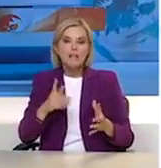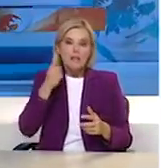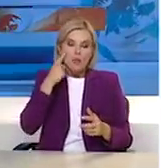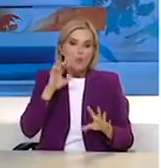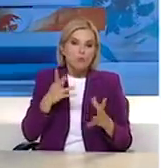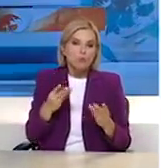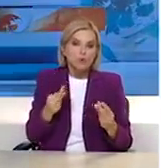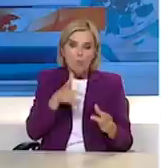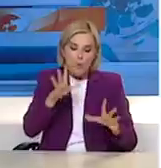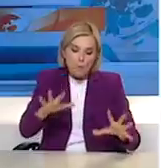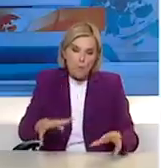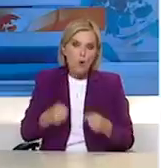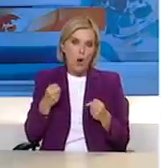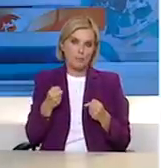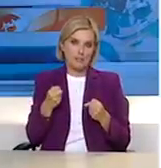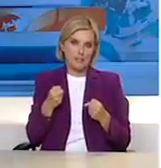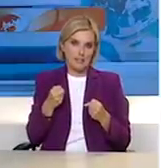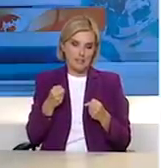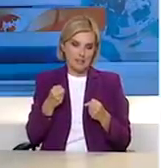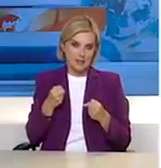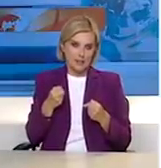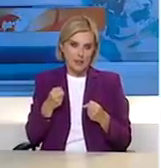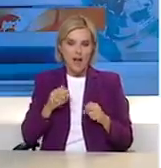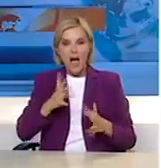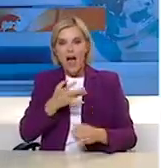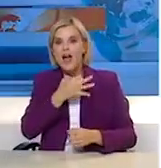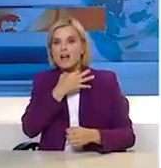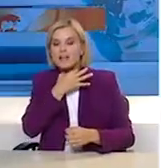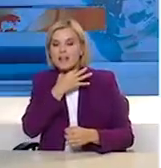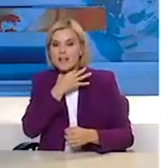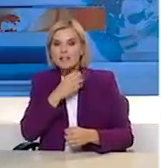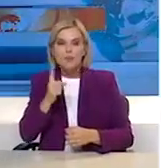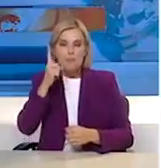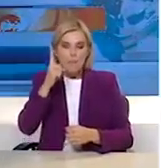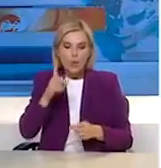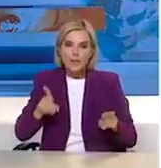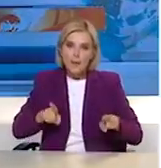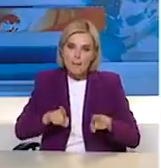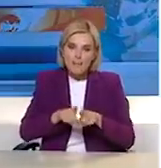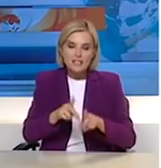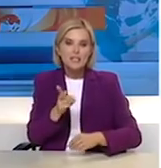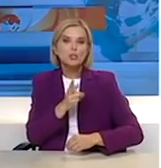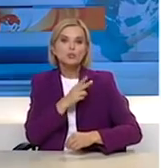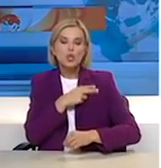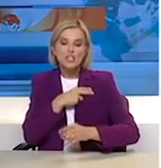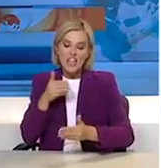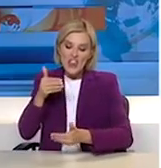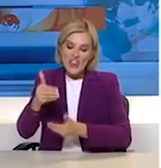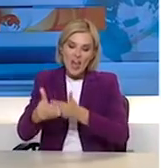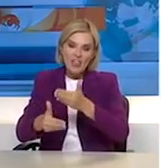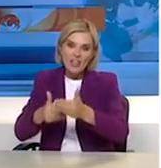λειτουργήσουμε ώστε να προλάβουμε ακόμα περισσότερες εστίες διασποράς του ιού. Αλλά χρειάζεται να λειτουργήσει μαζί με μια πολύ καλή διαδικασία